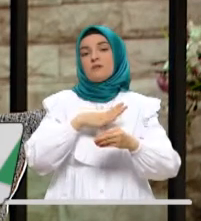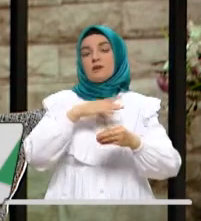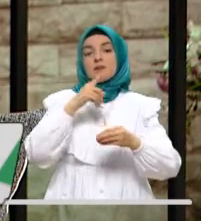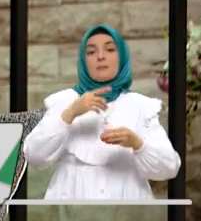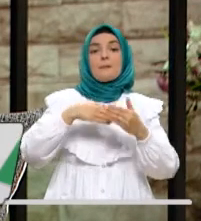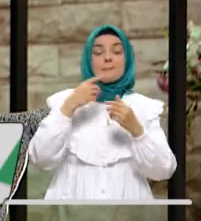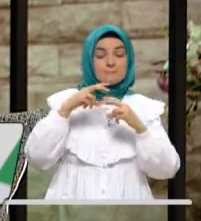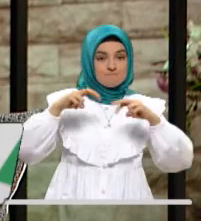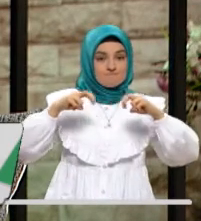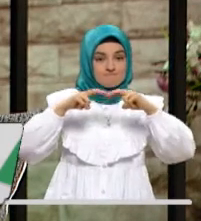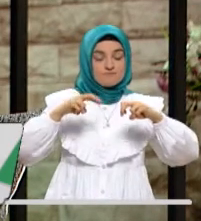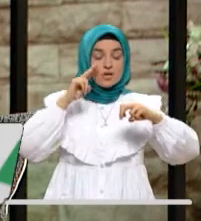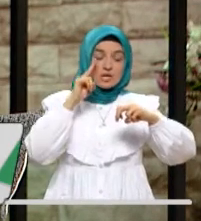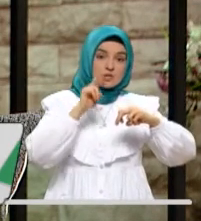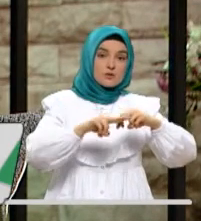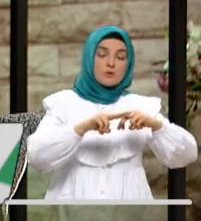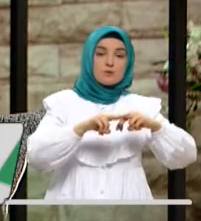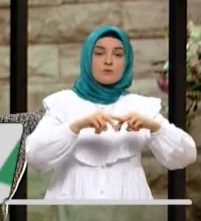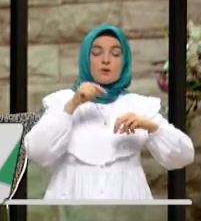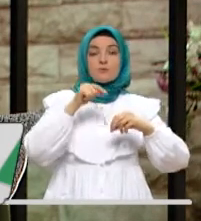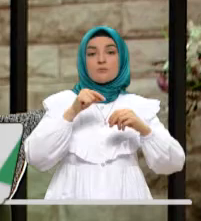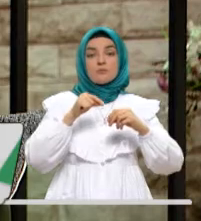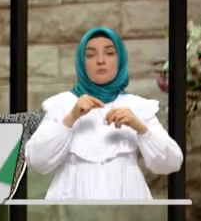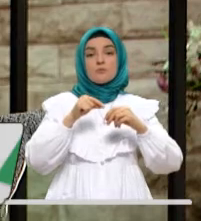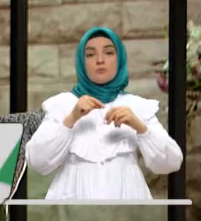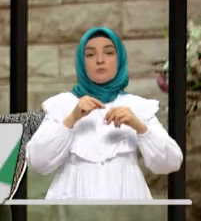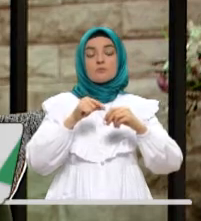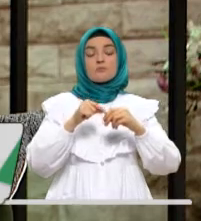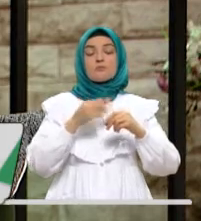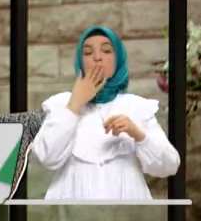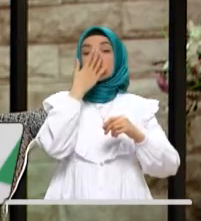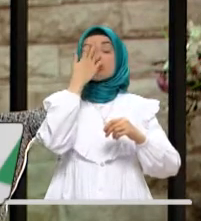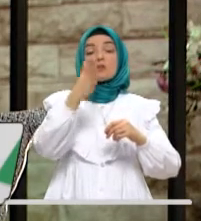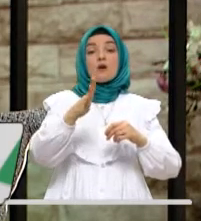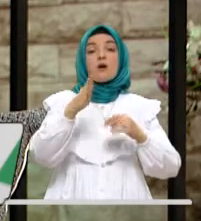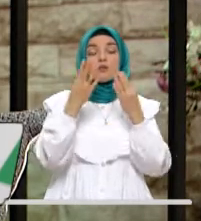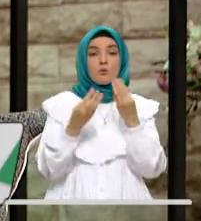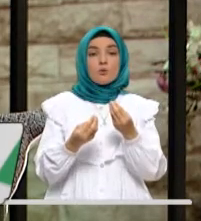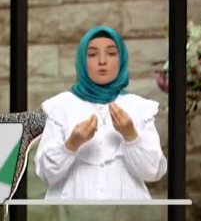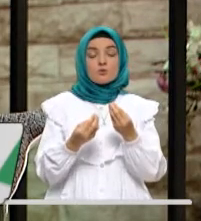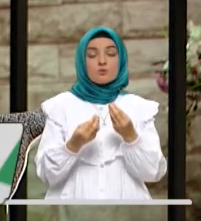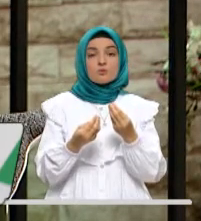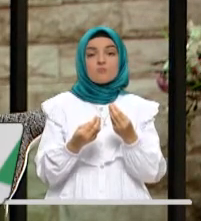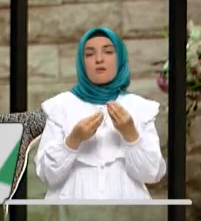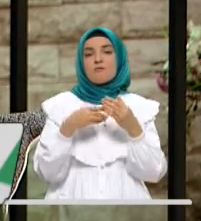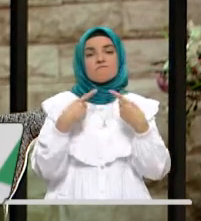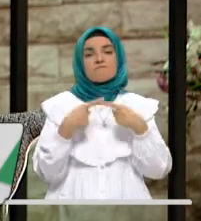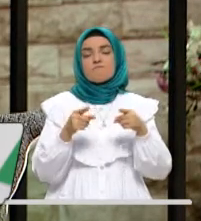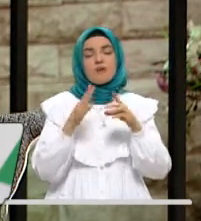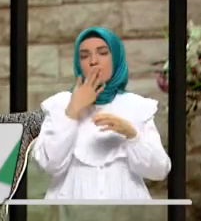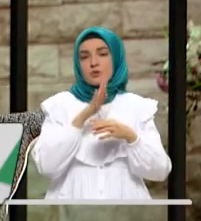biraz daha araştırınca görüyorum ki bu doğal olsun, sentetik olsun yumuşatıcılar fark